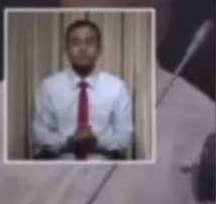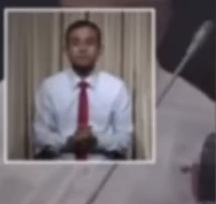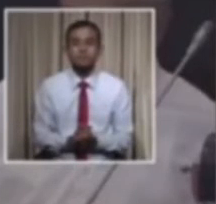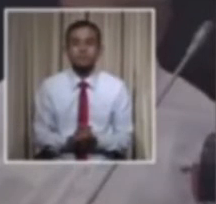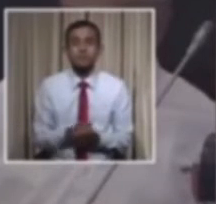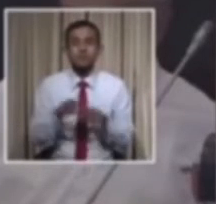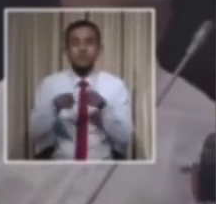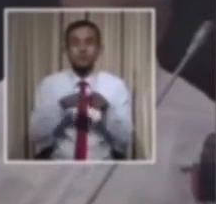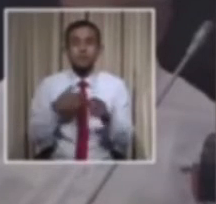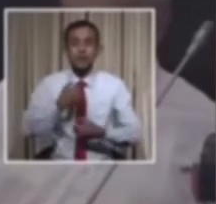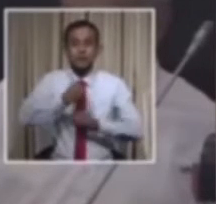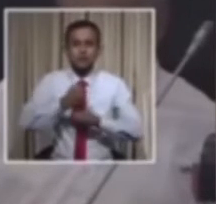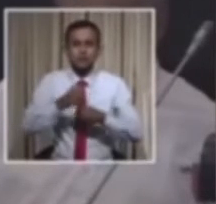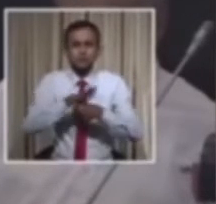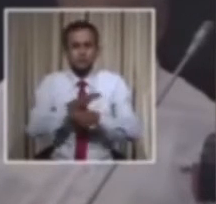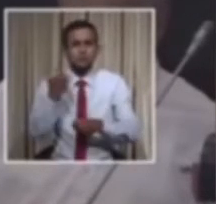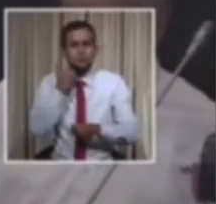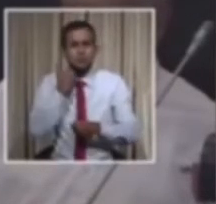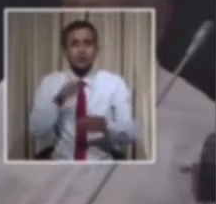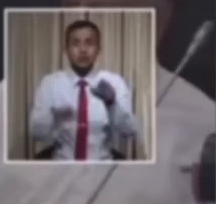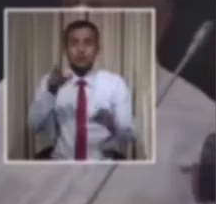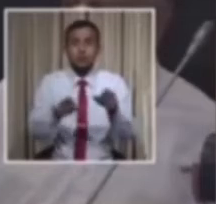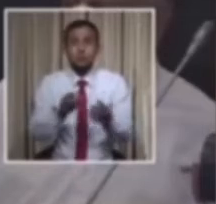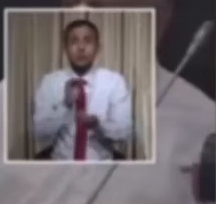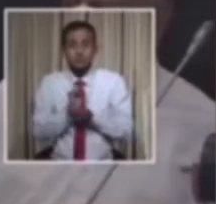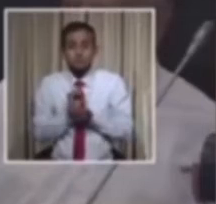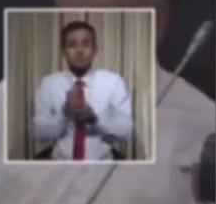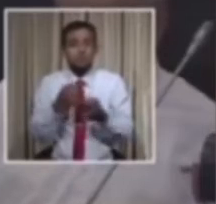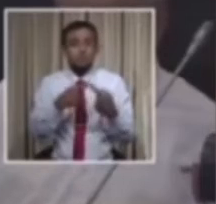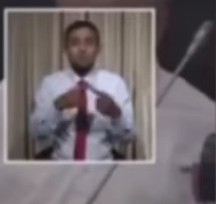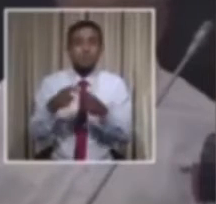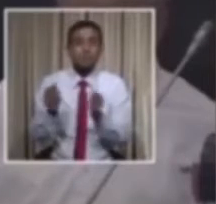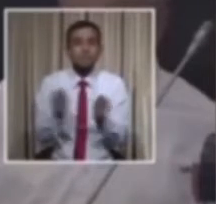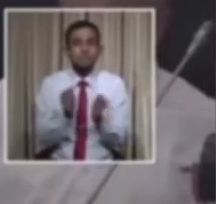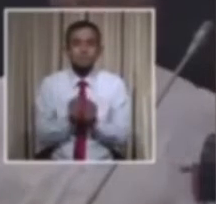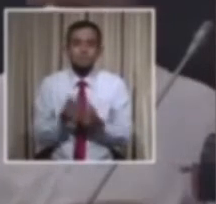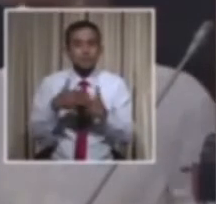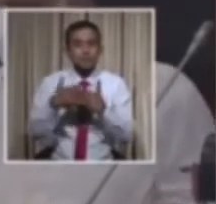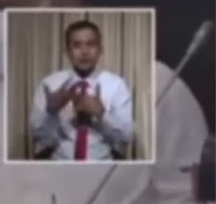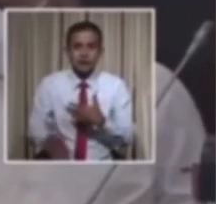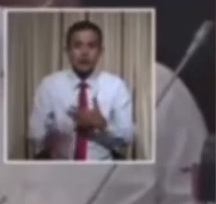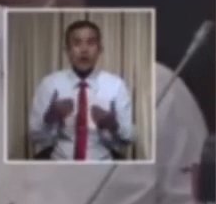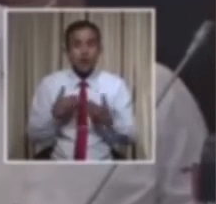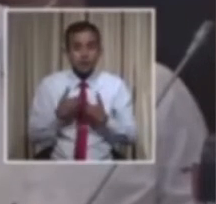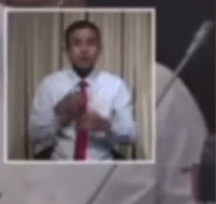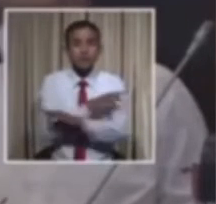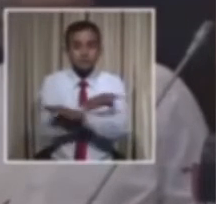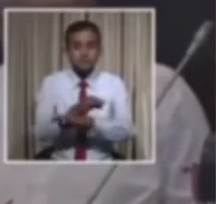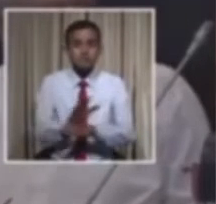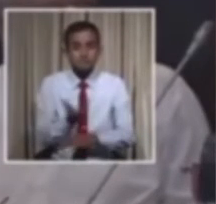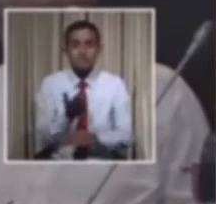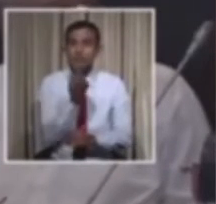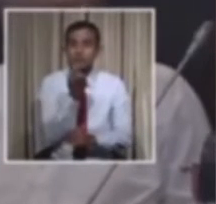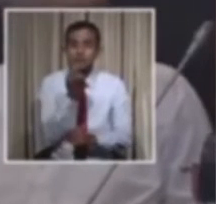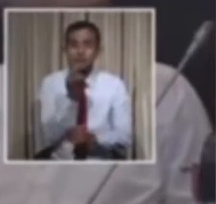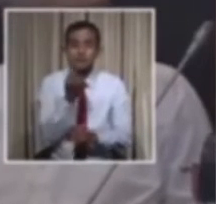வரவு செலவு திட்டத்தின் மீதான 2ஆம் வாசிப்பின் போது இவ்வாறு குறிப்பிட்டார். பலத்துறைகளில் சவால்களுக்கும் மத்தியில் வரவு செலவு திட்டம்